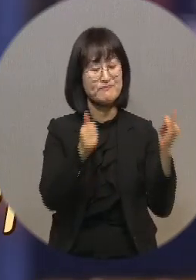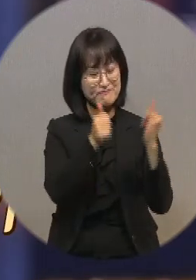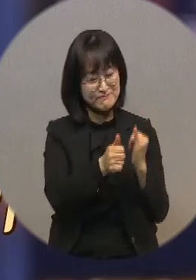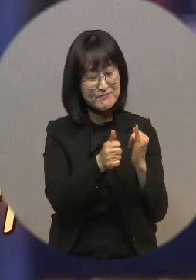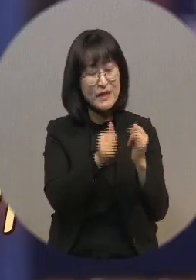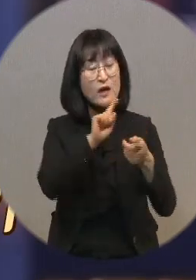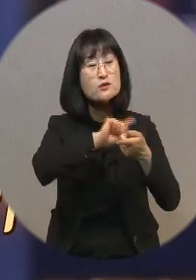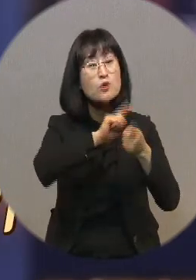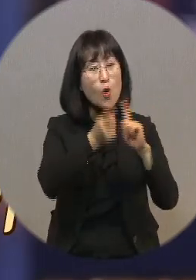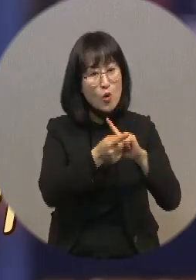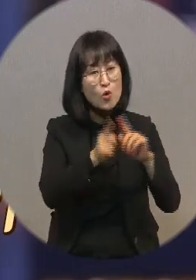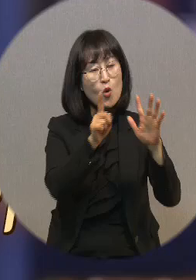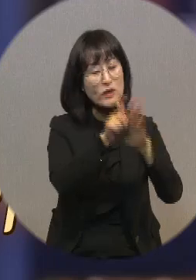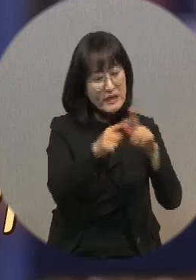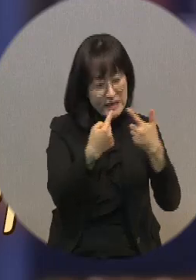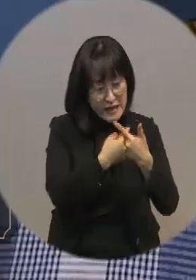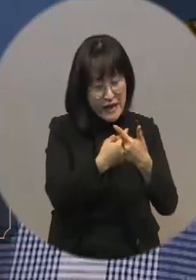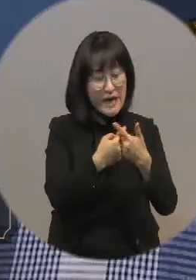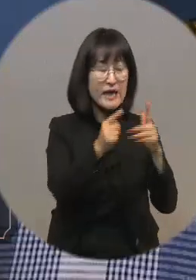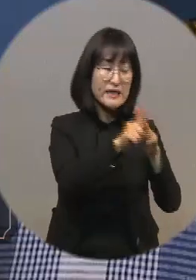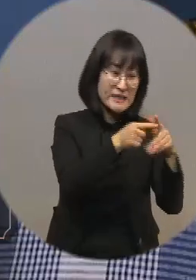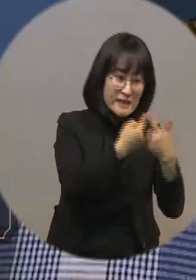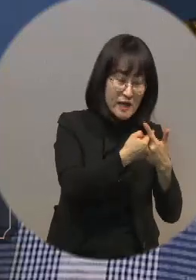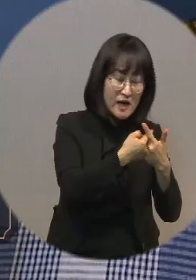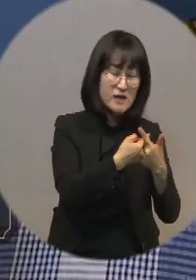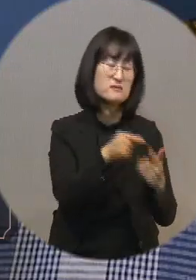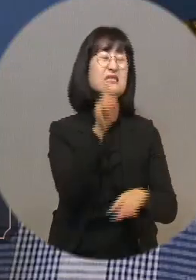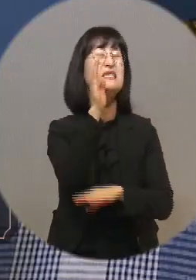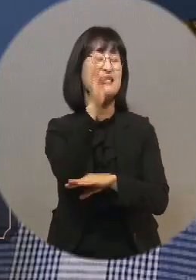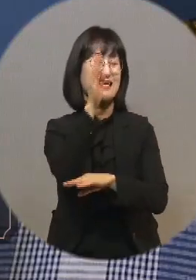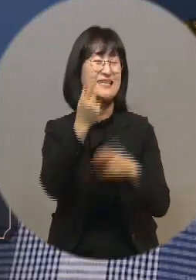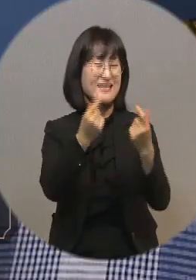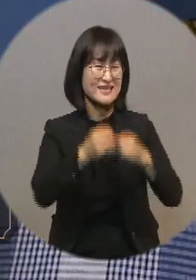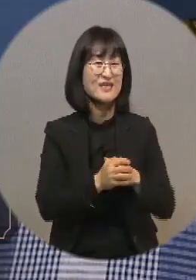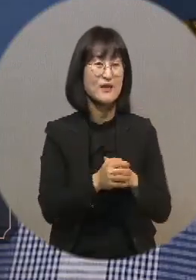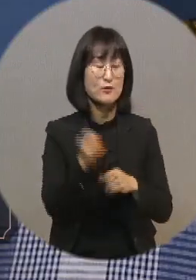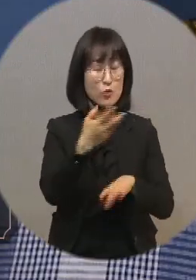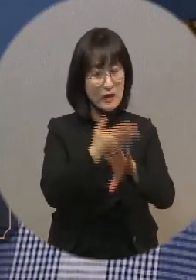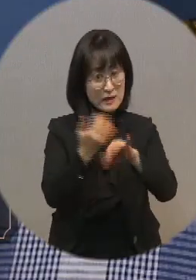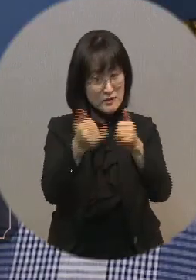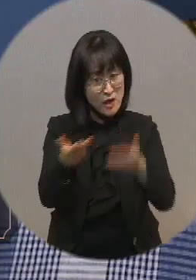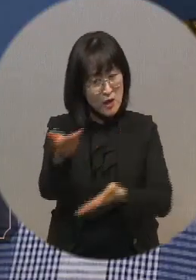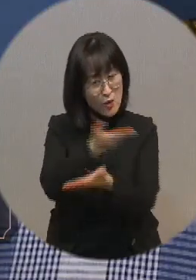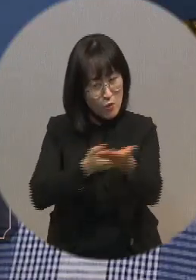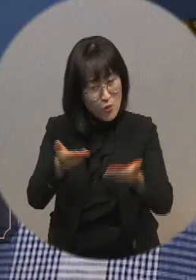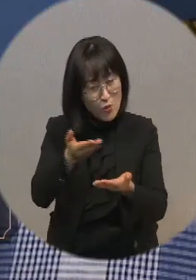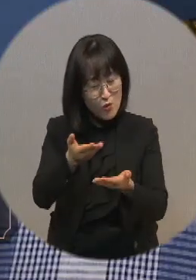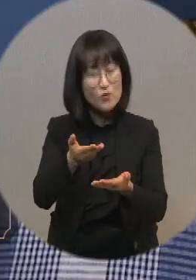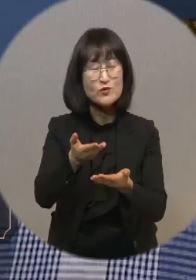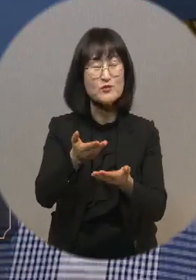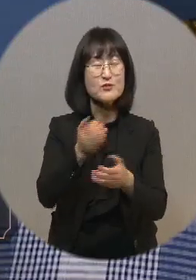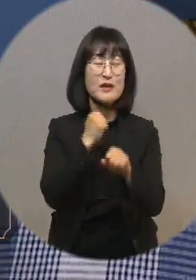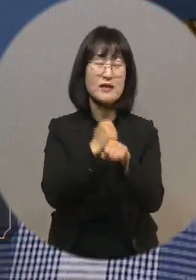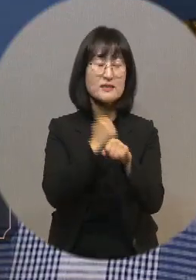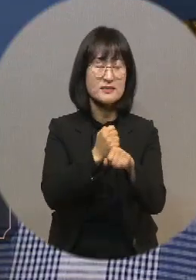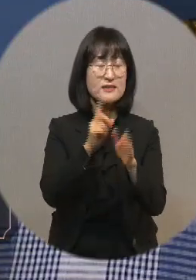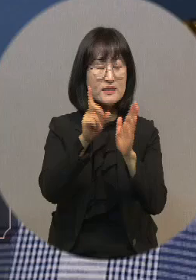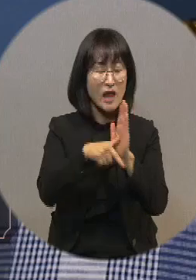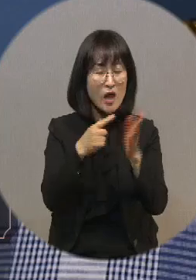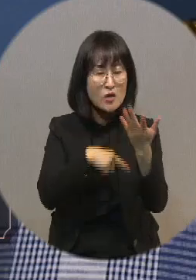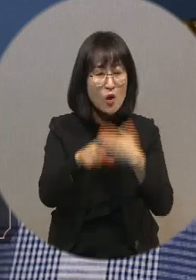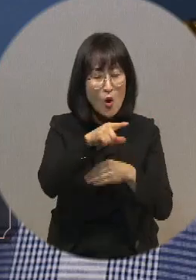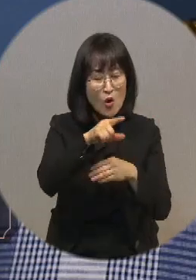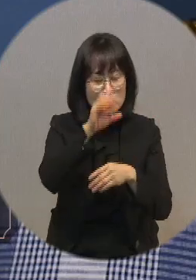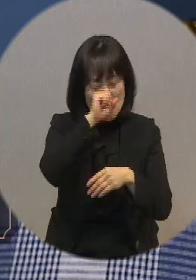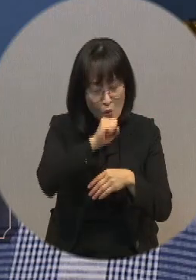부분들이 결국 이야기로 나온 거거든요. 또 다른 사람에게 더 공유를 했을 때 분명히 좋은 에너지를 줄 수 있거나